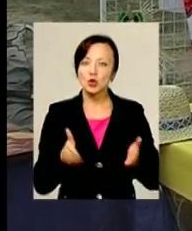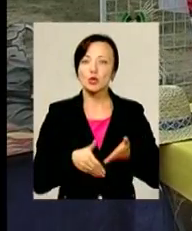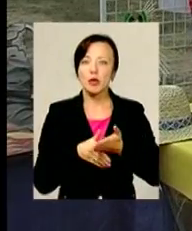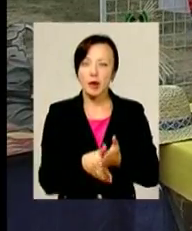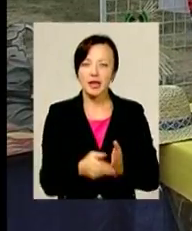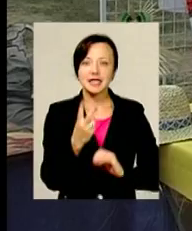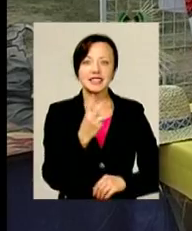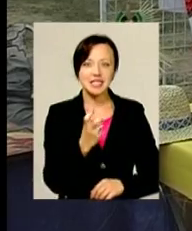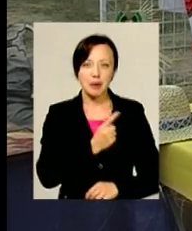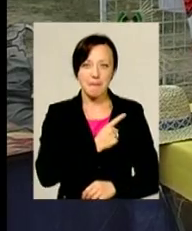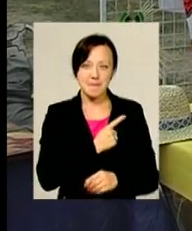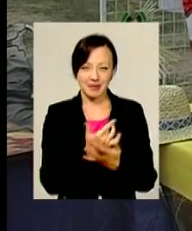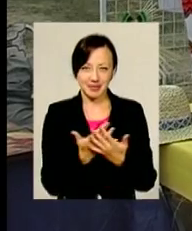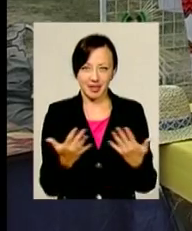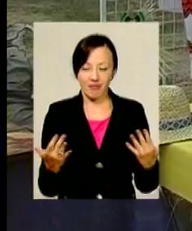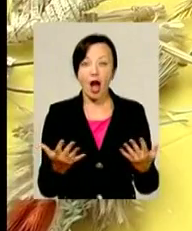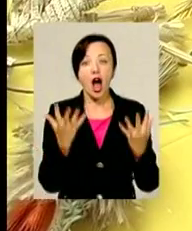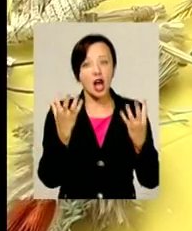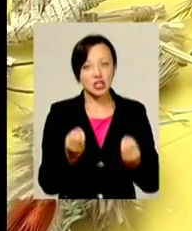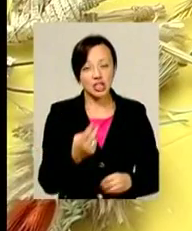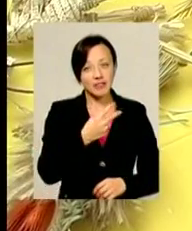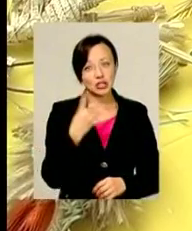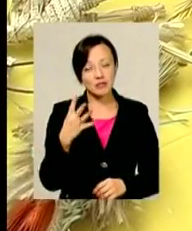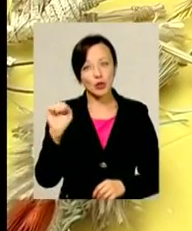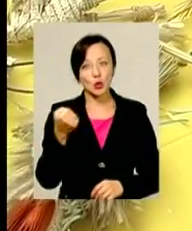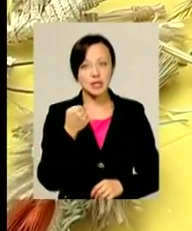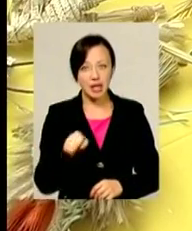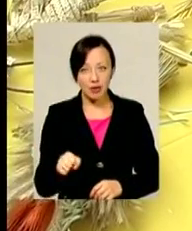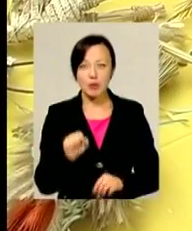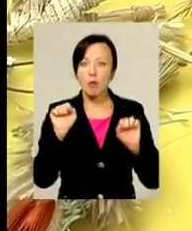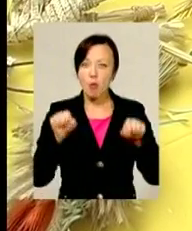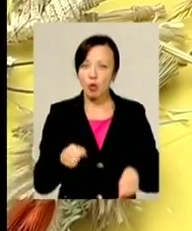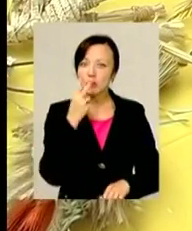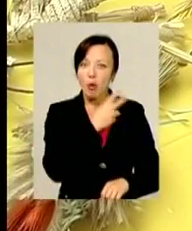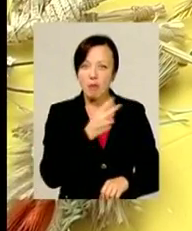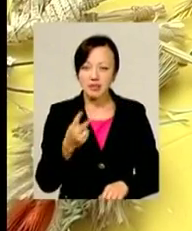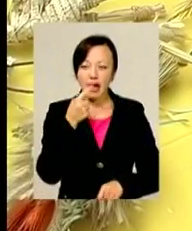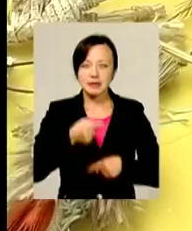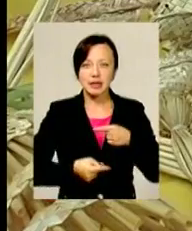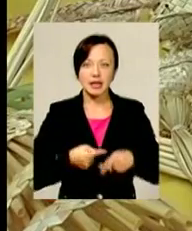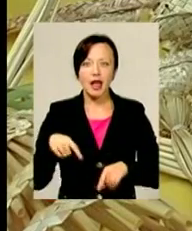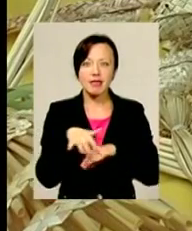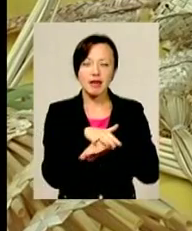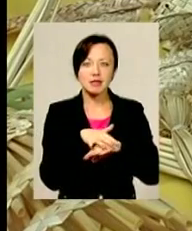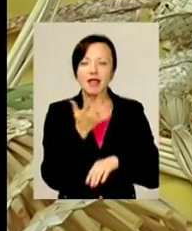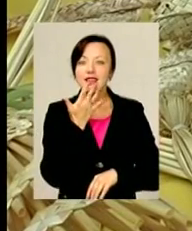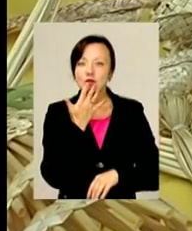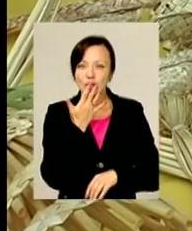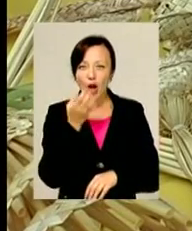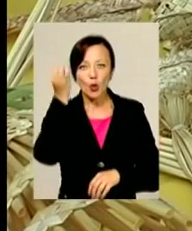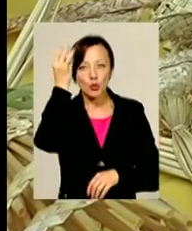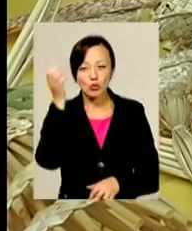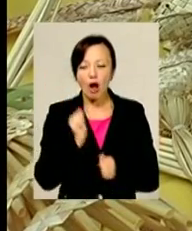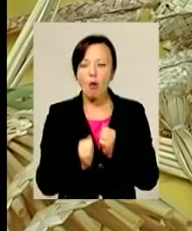понад 200 майстрів. А ще 24 серпня подоляни зможуть побачити традиції національної культури кожного